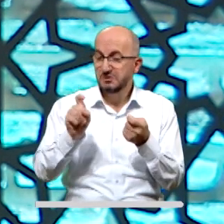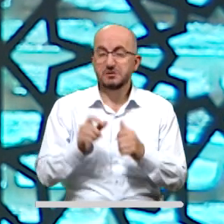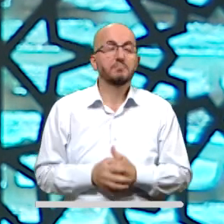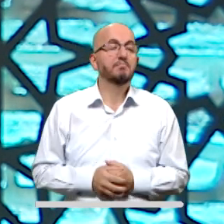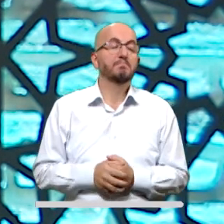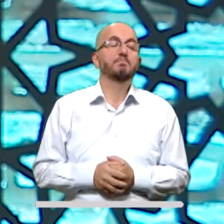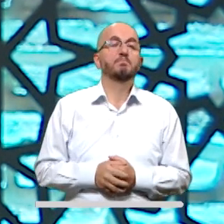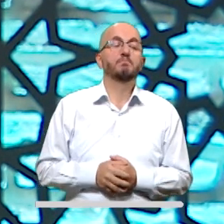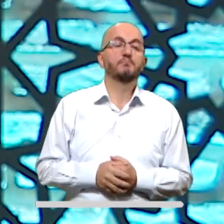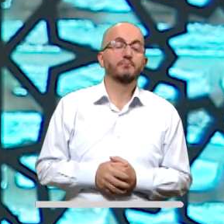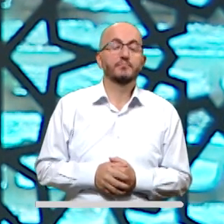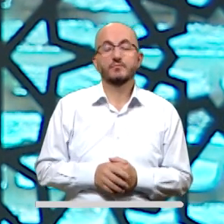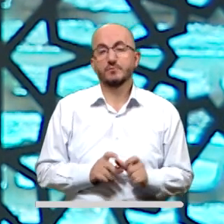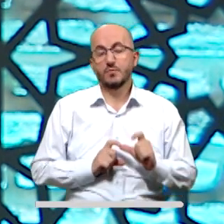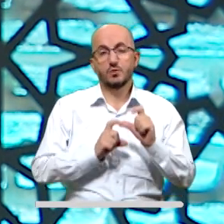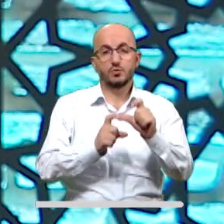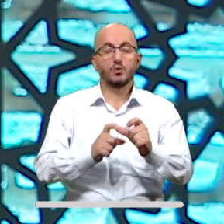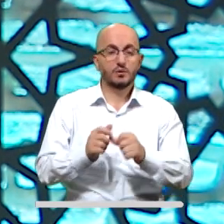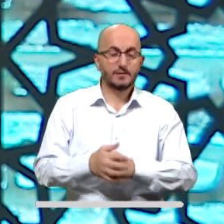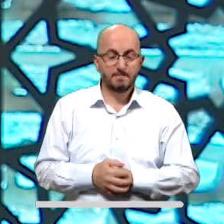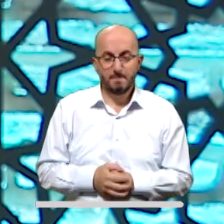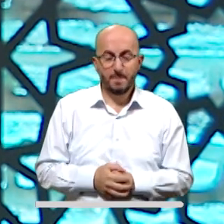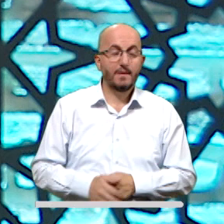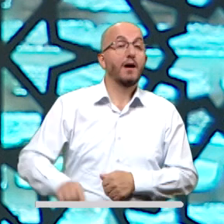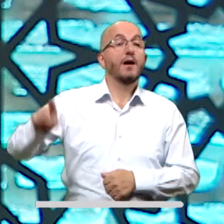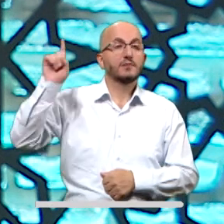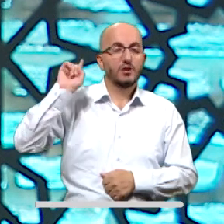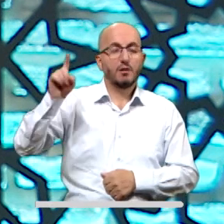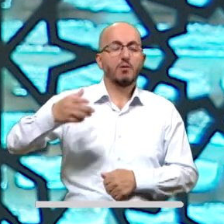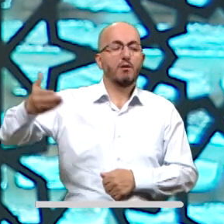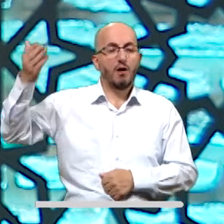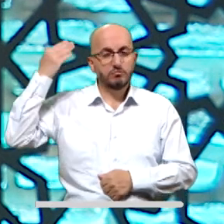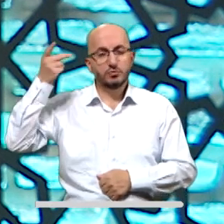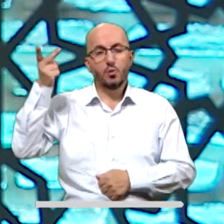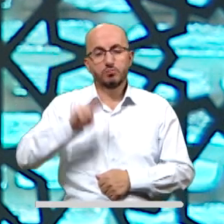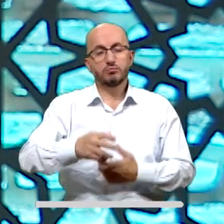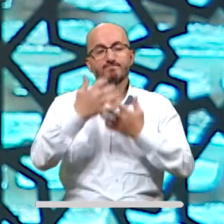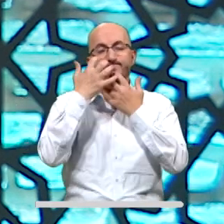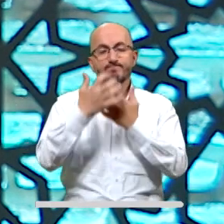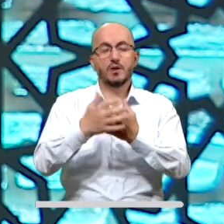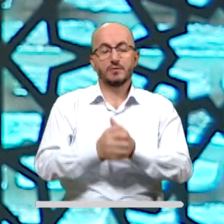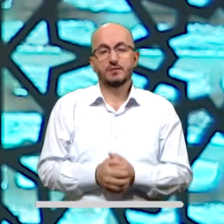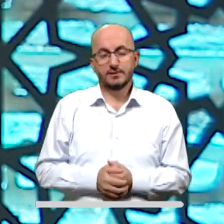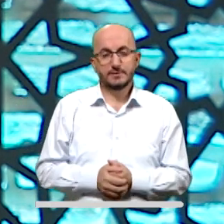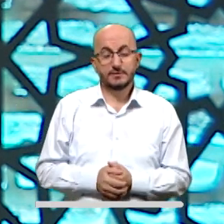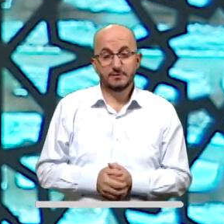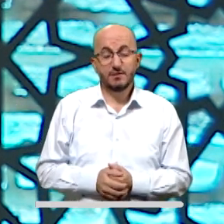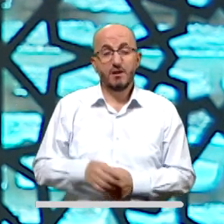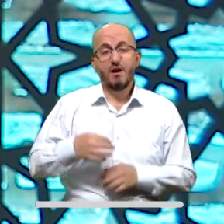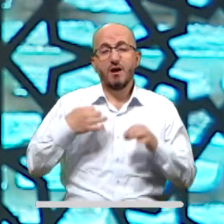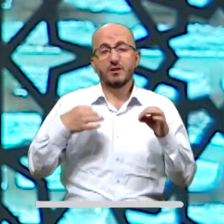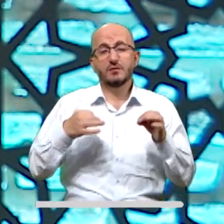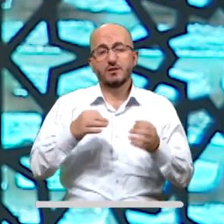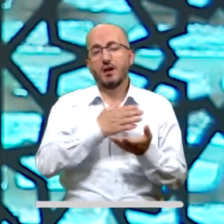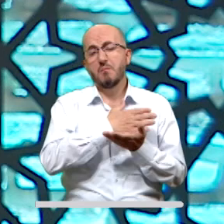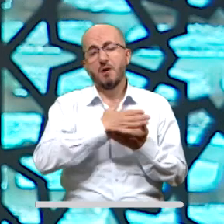Soralım. Bunu soracaktım evet. Peki. Cenab-ı Allah geçmişlerimize rahmetiyle muamele eylesin Yusuf Bey. Eskişehir'e de